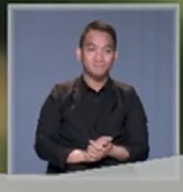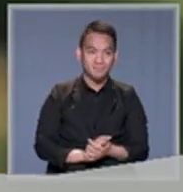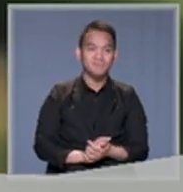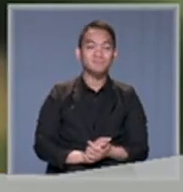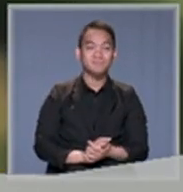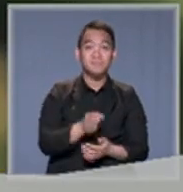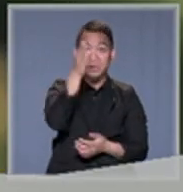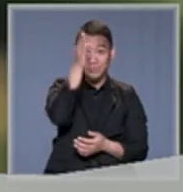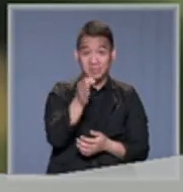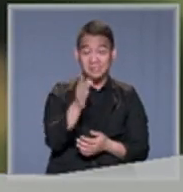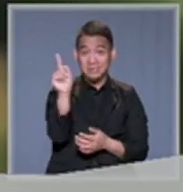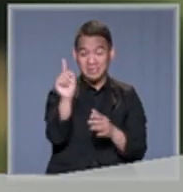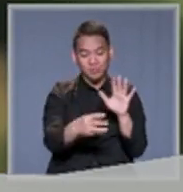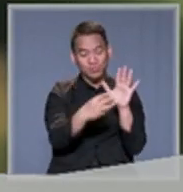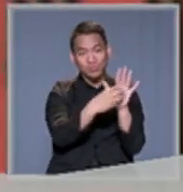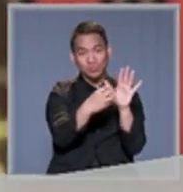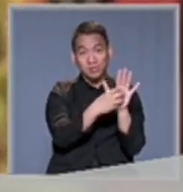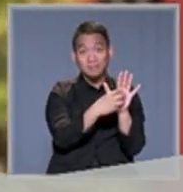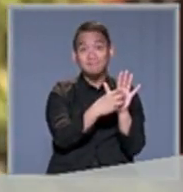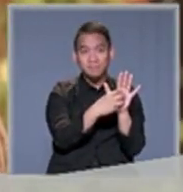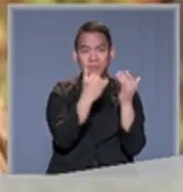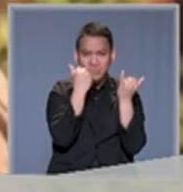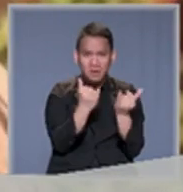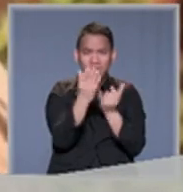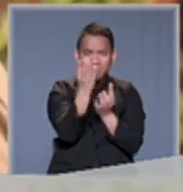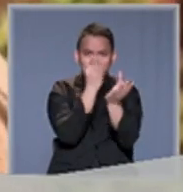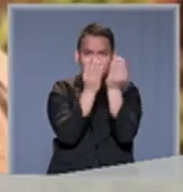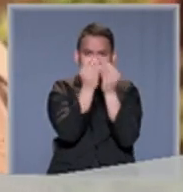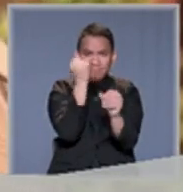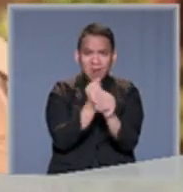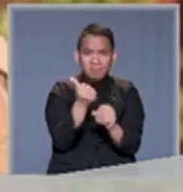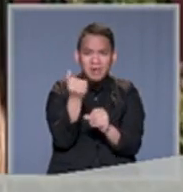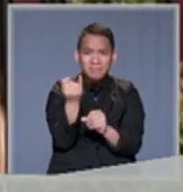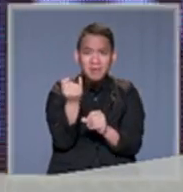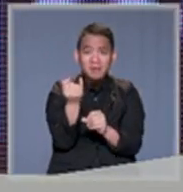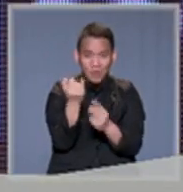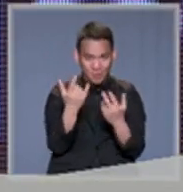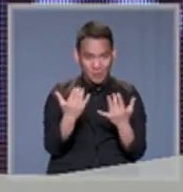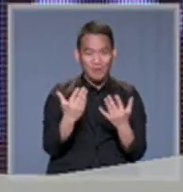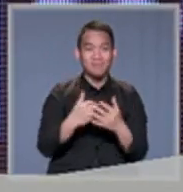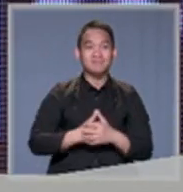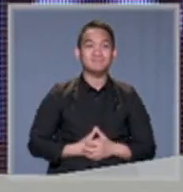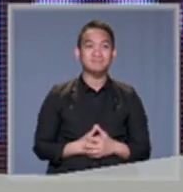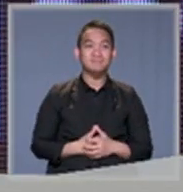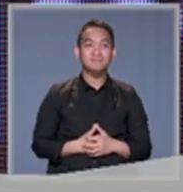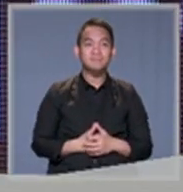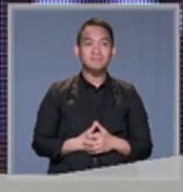ะครับในพื้นที่กรุงเทพมหานครซึ่งกำลังศึกษาความเป็นไปได้ของโครงการ ตึกสูง